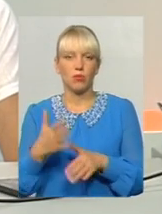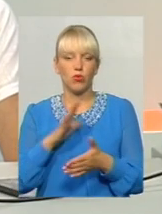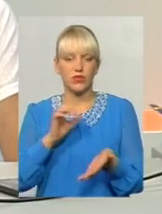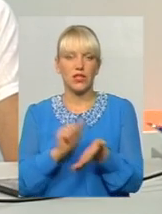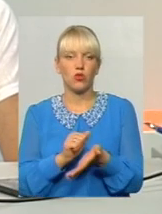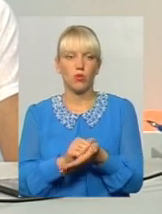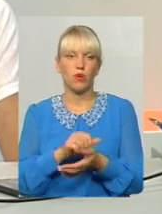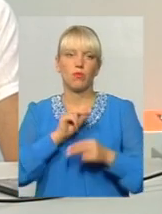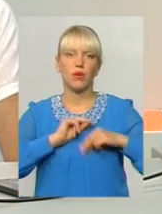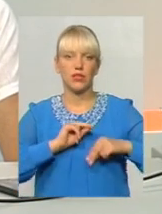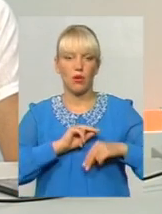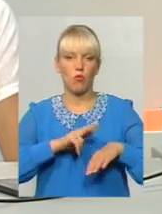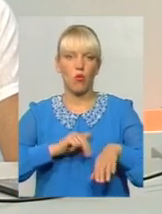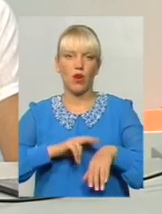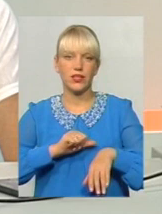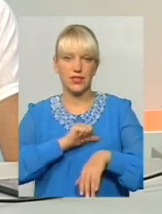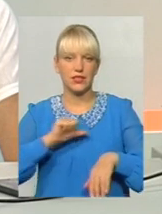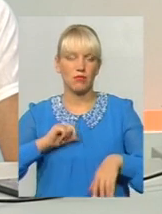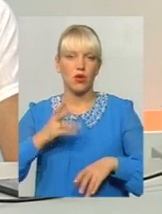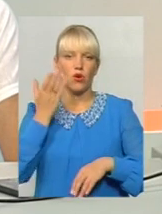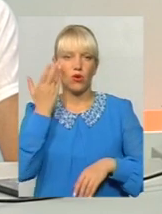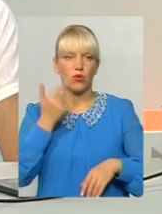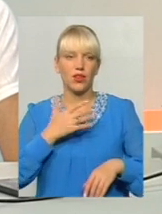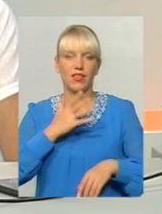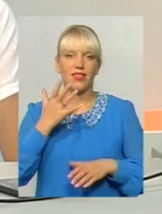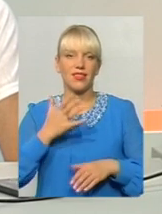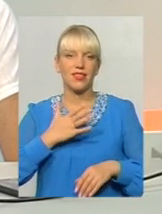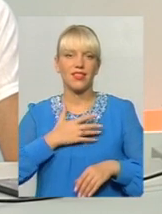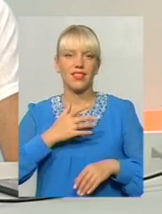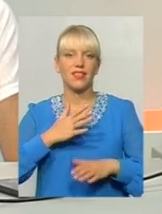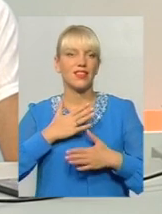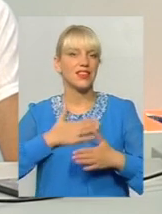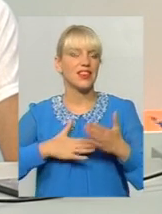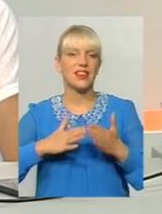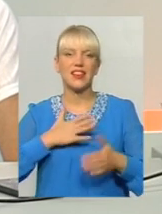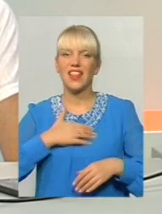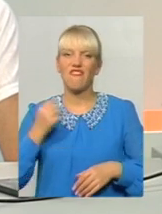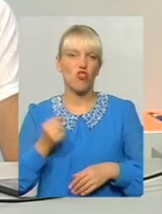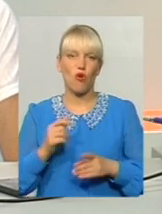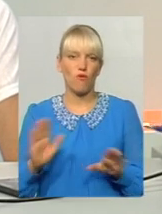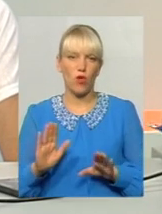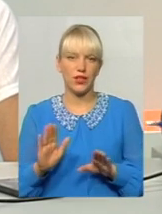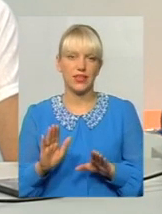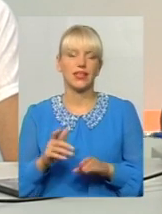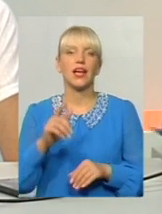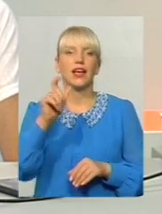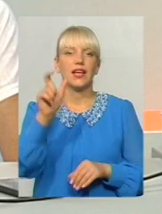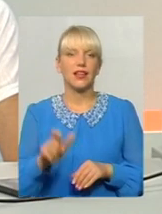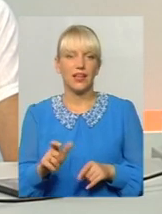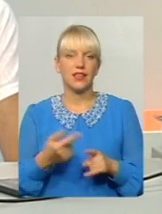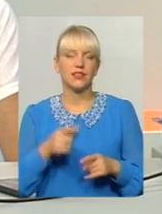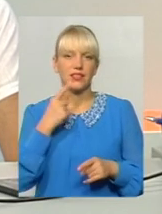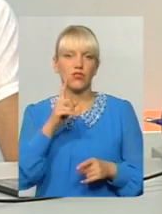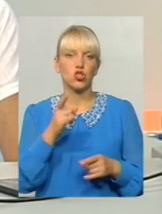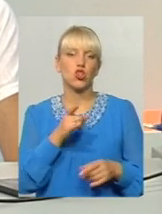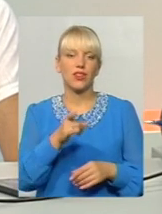сам працівникам патрульної поліції, коли невдоволений клієнт позвонив відразу на службу 102 і повідомив, що йому хамив таксист і